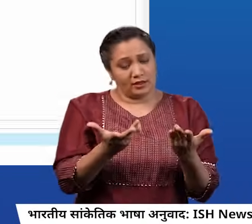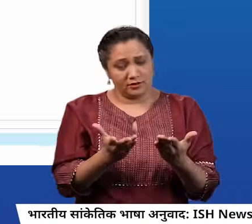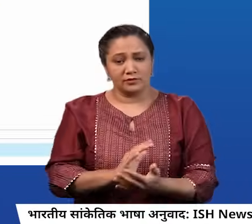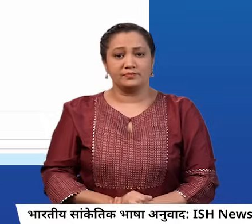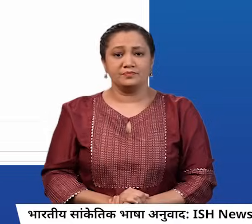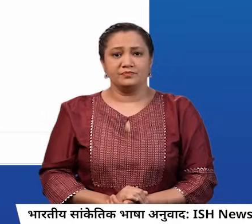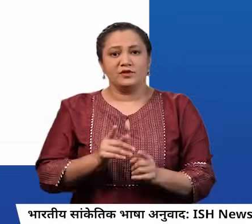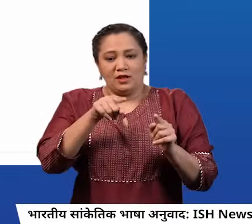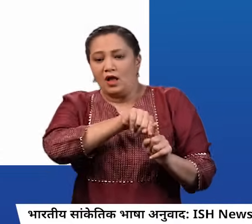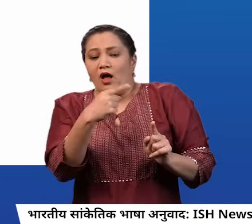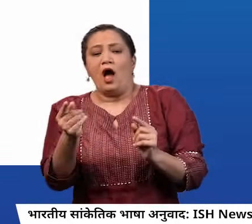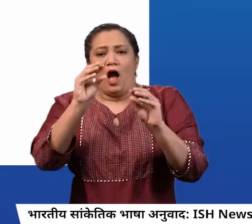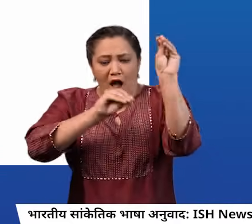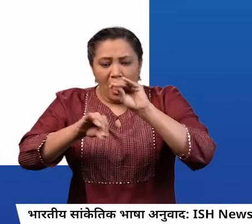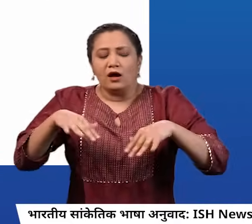निवड़तो है।